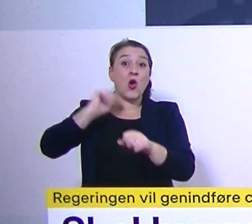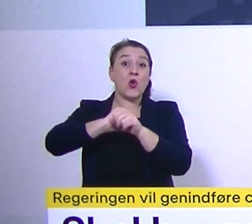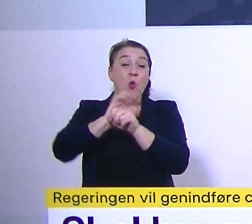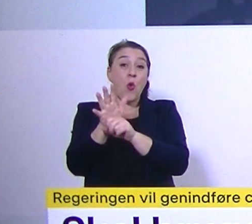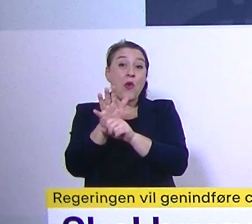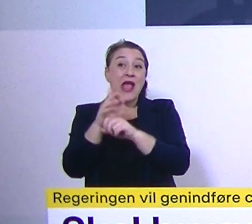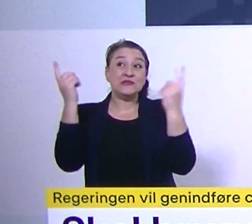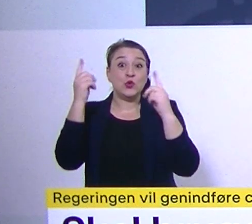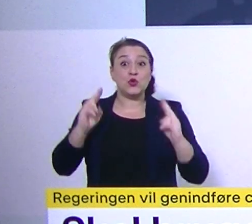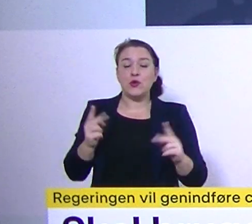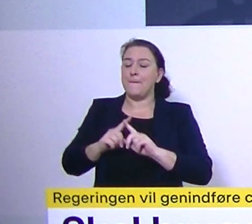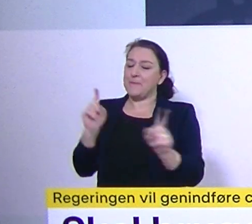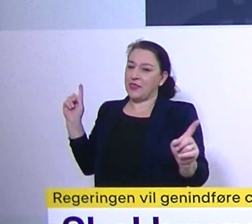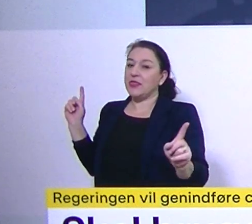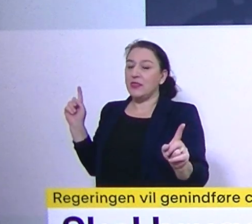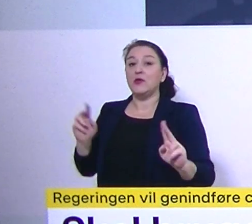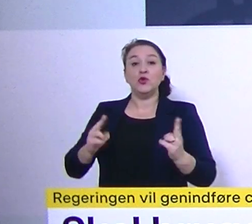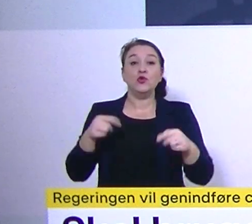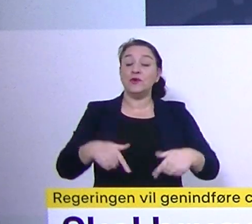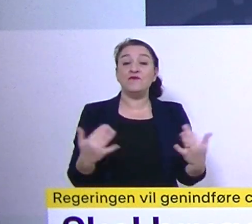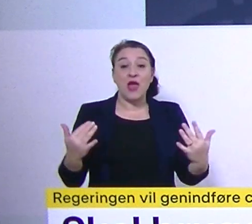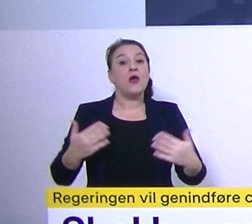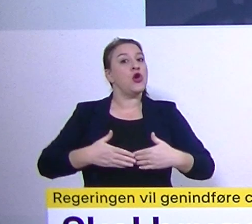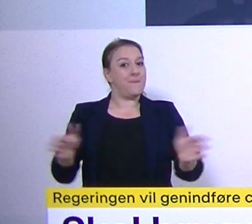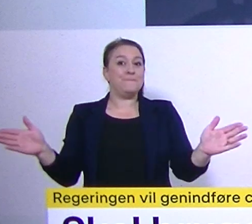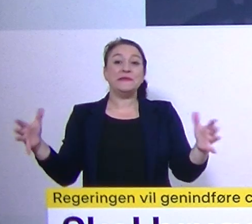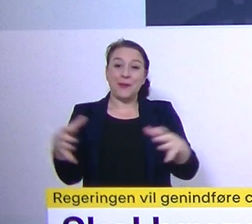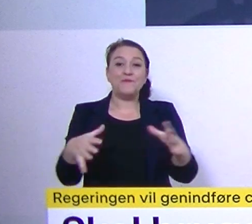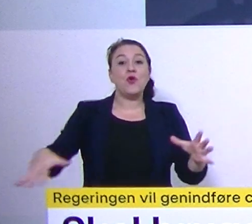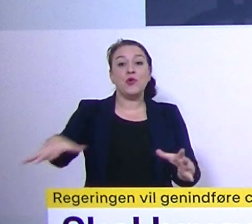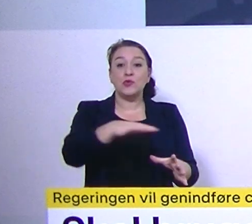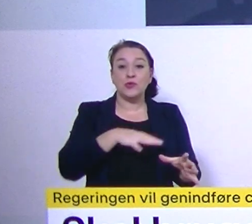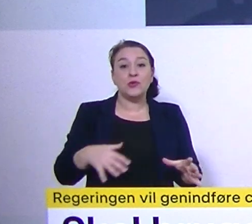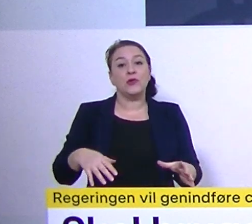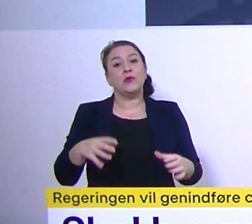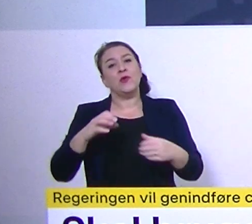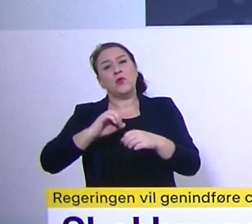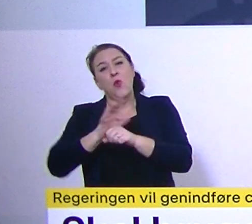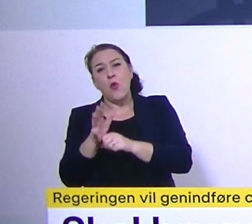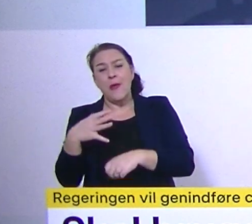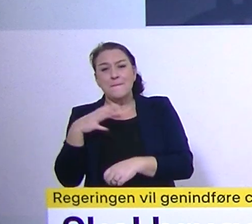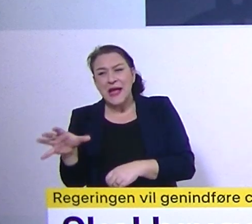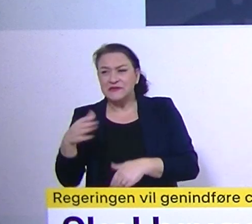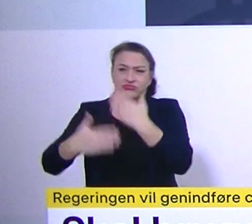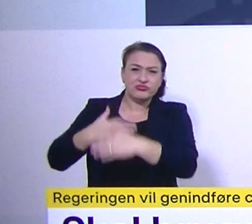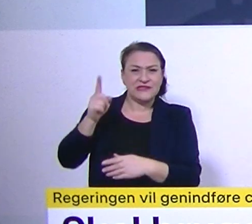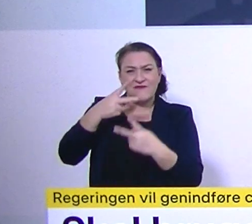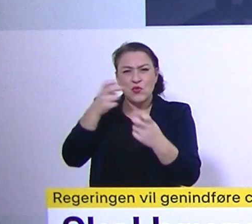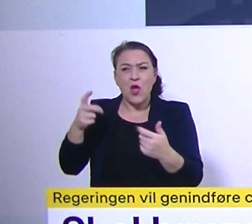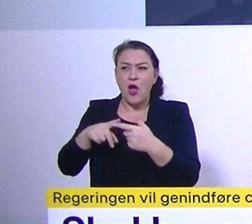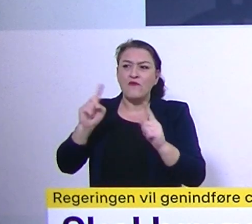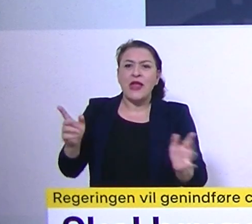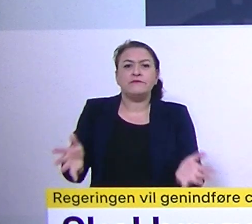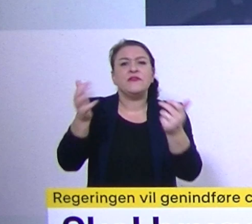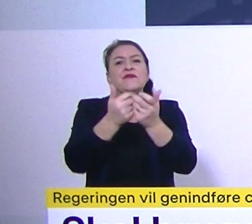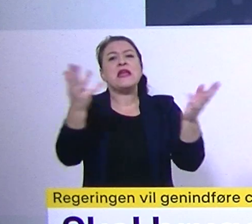et åbent samfund. Og alt det vi foreslår nu, altså at indføre coronapassen og øge indsatsen for at flere bliver vaccineret, det handler